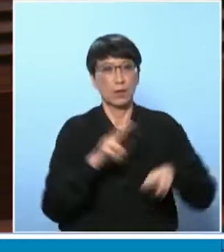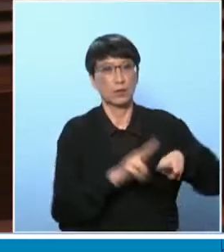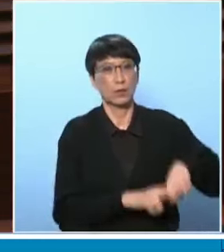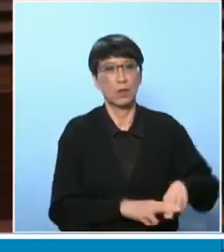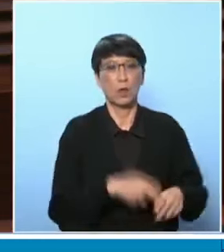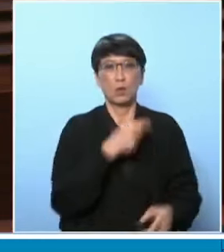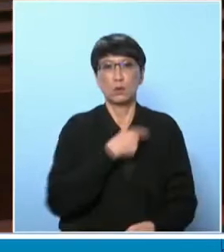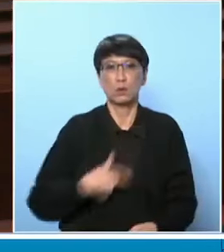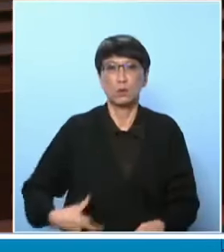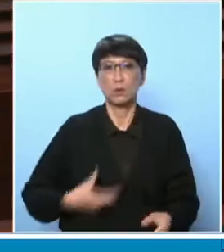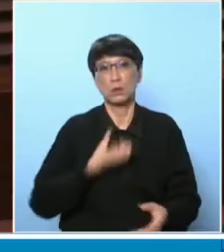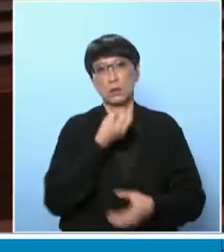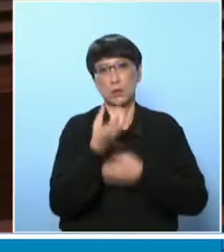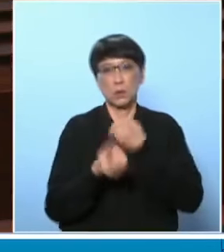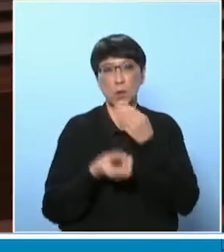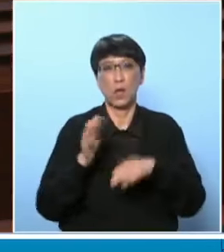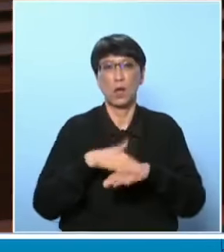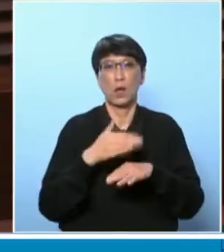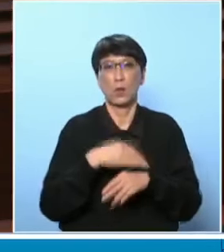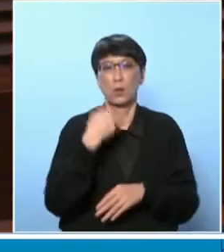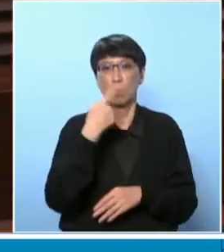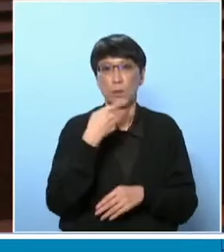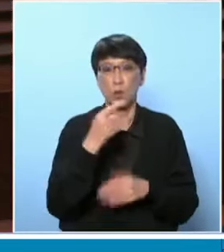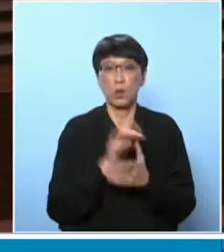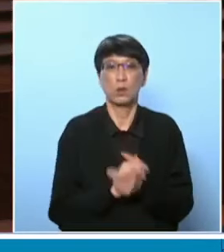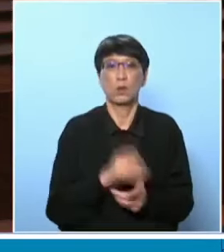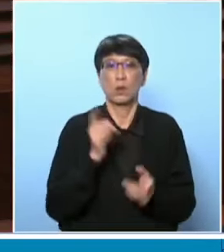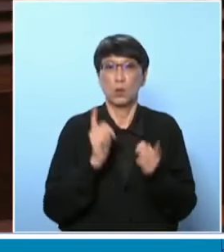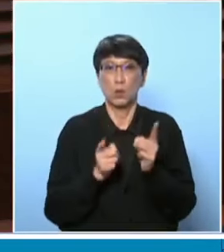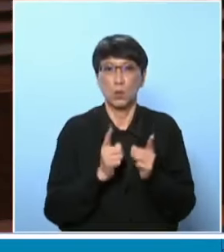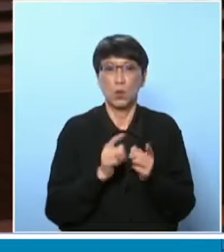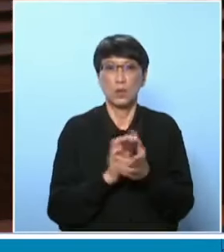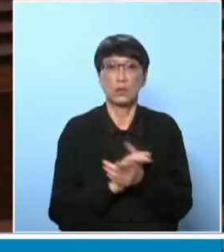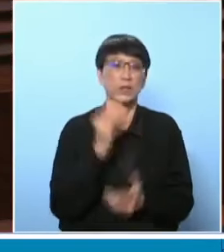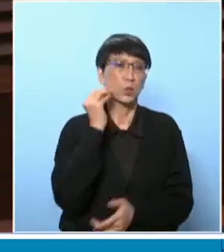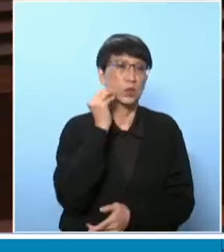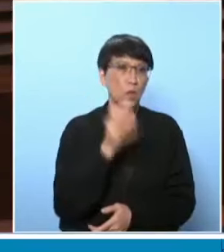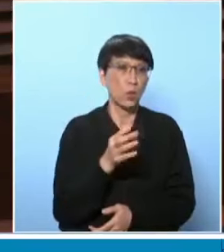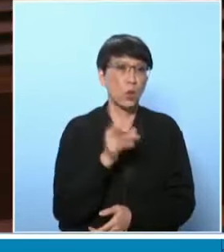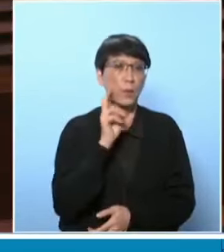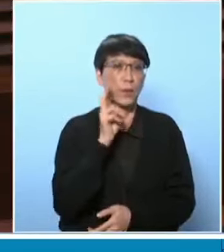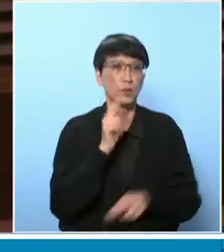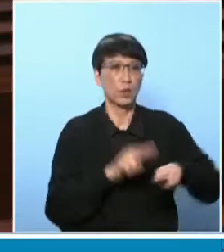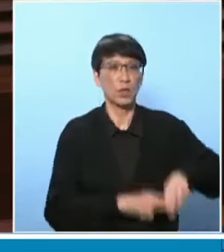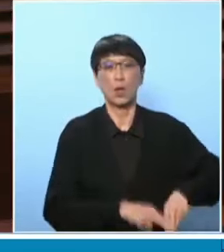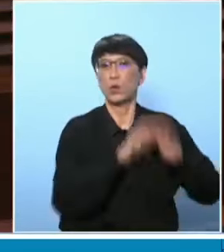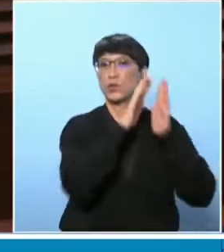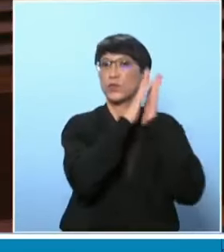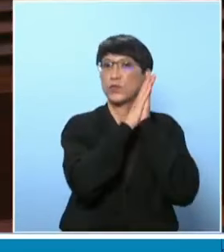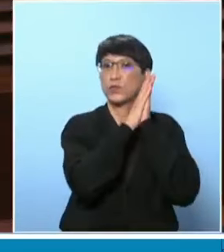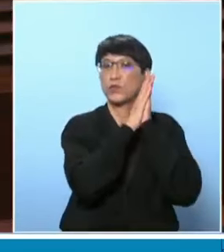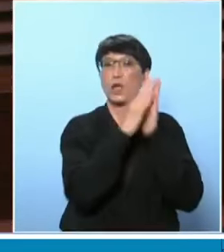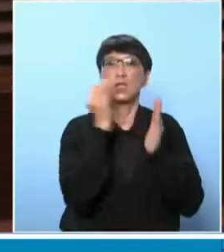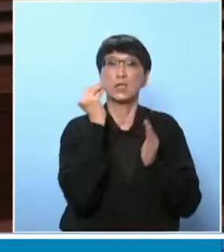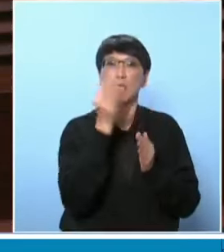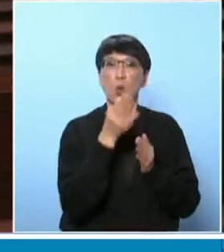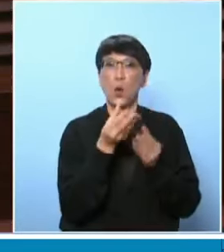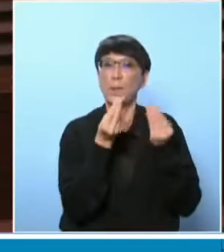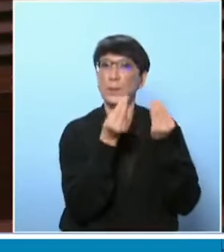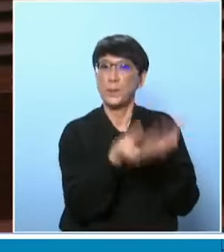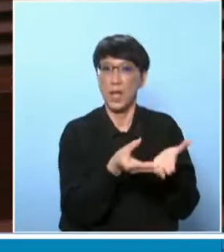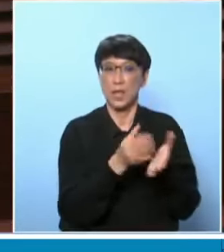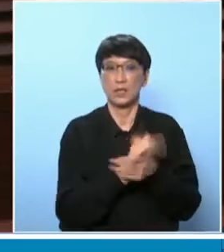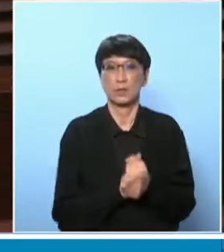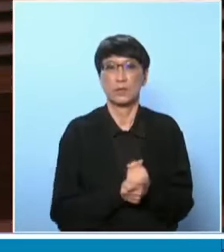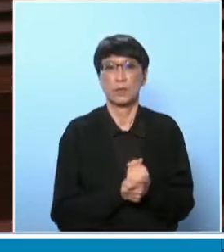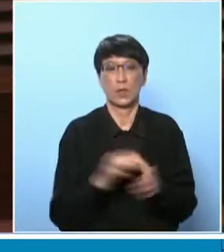多提議，包括了鄭華提的，即係會唔會有啲優惠？即係譬如你過夜嘅，我特別俾一啲優惠你咧。咁呢啲我哋